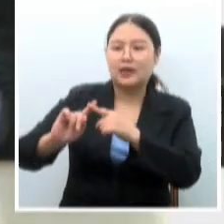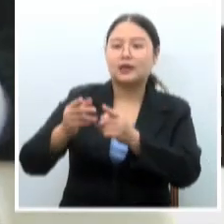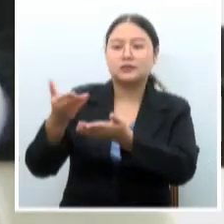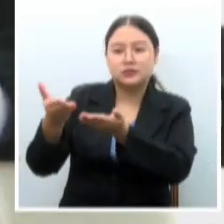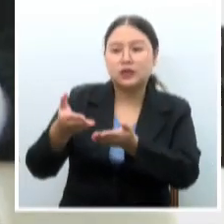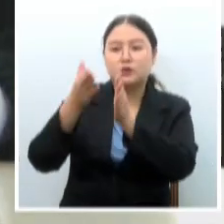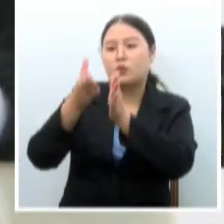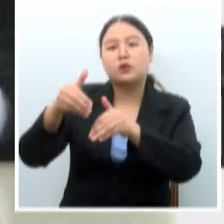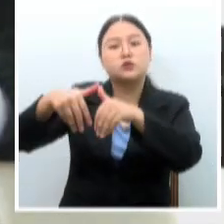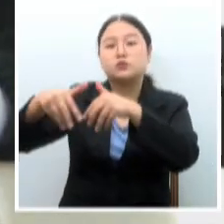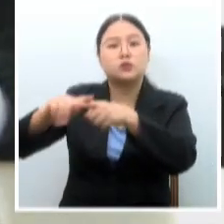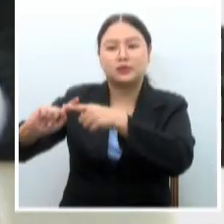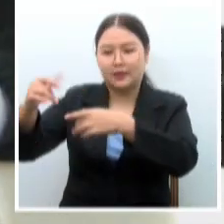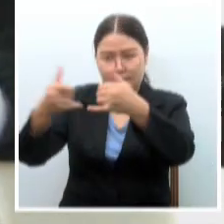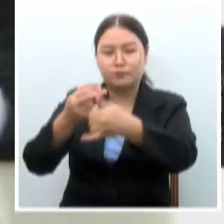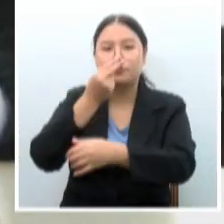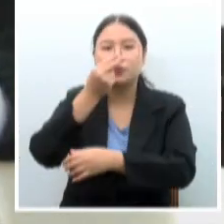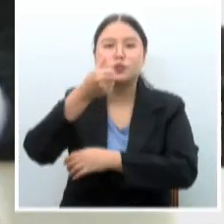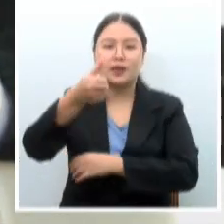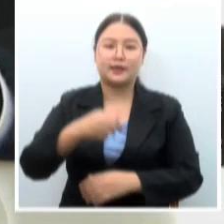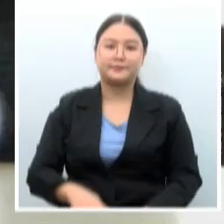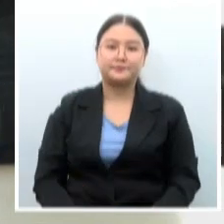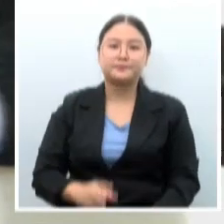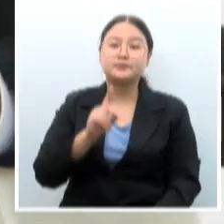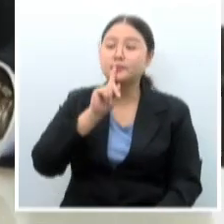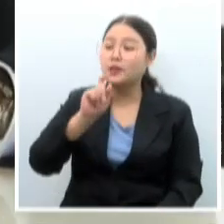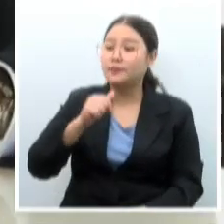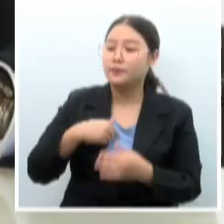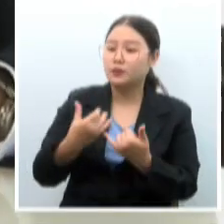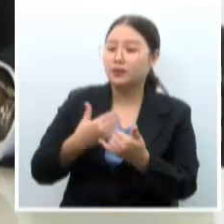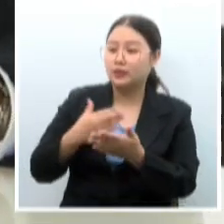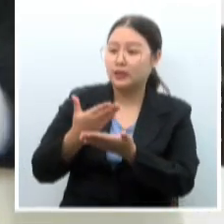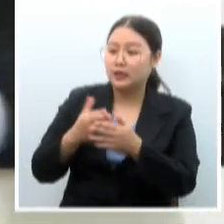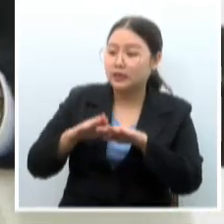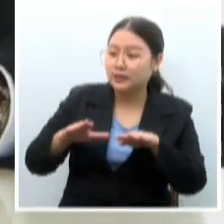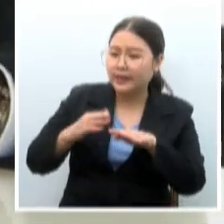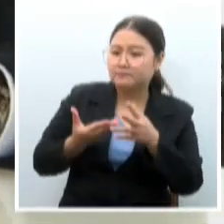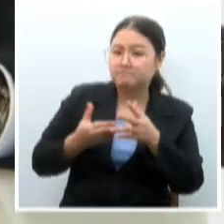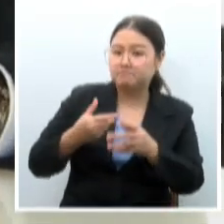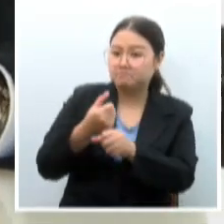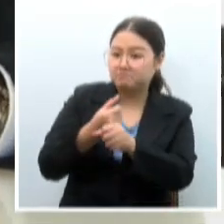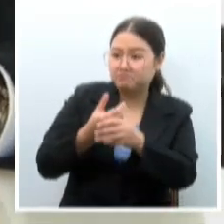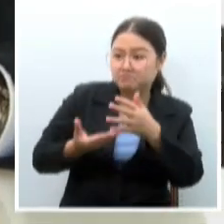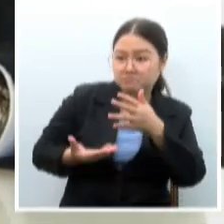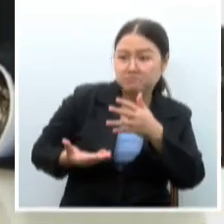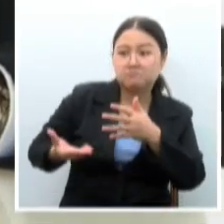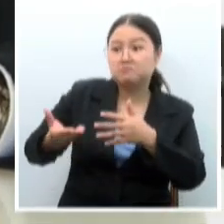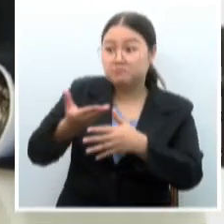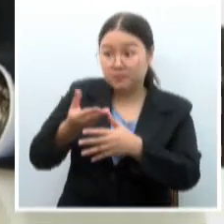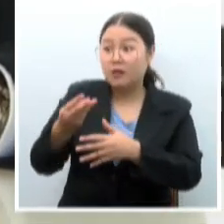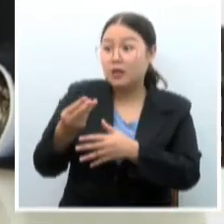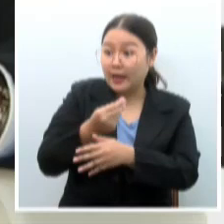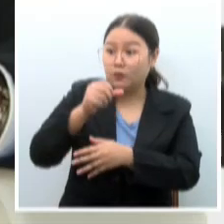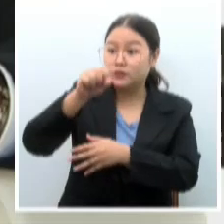เห็นได้ข่าวว่าเด็กมีสกิลที่เพิ่มขึ้นมาอย่างรวดเร็ว เพราะว่าท่านคณบดีให้โอกาสเด็กได้ม